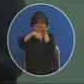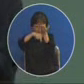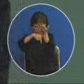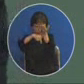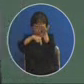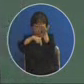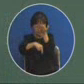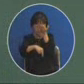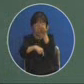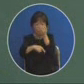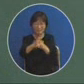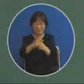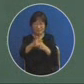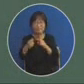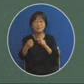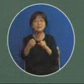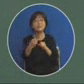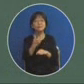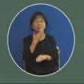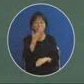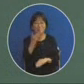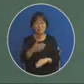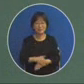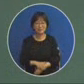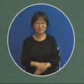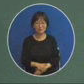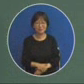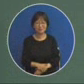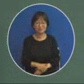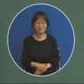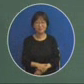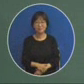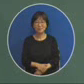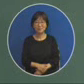자, 그래서 여러분이 지금부터 이제는